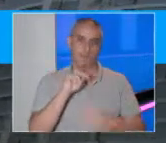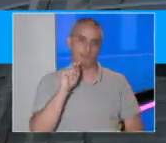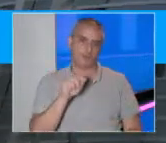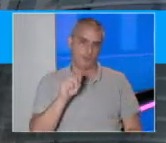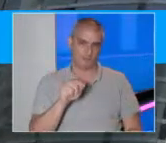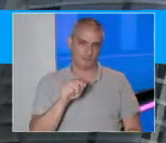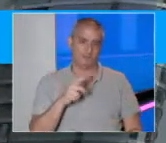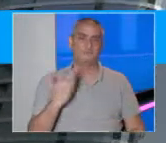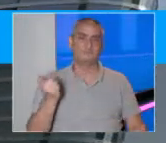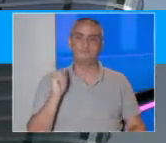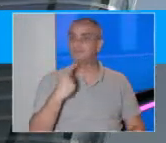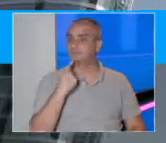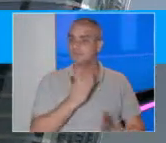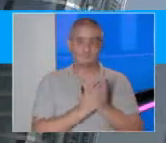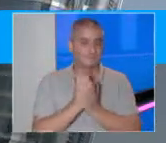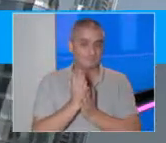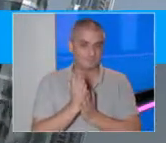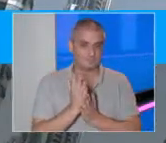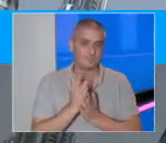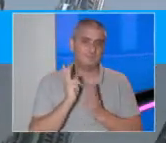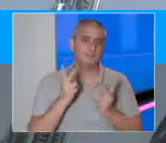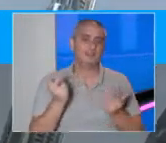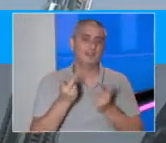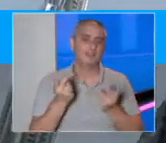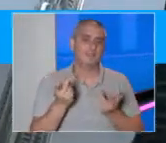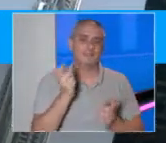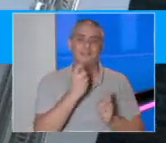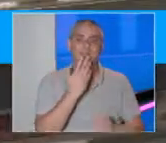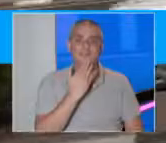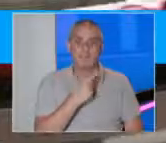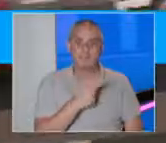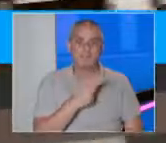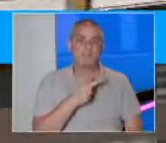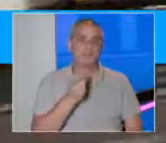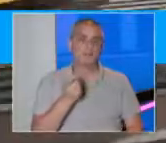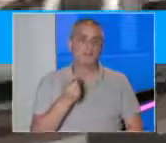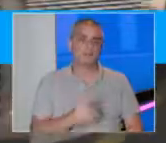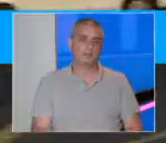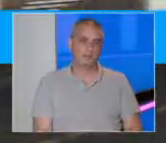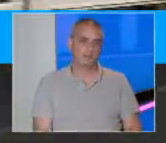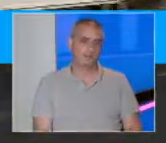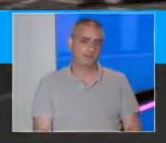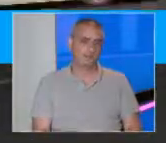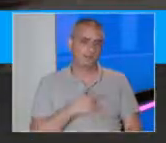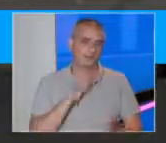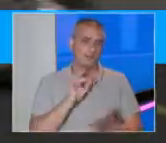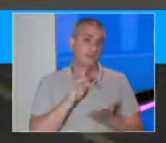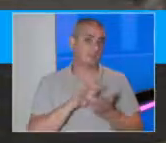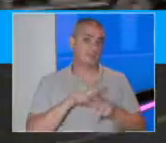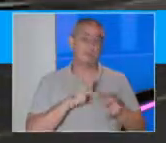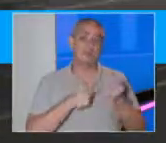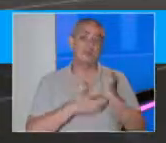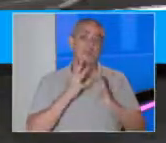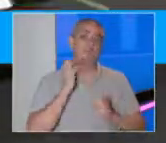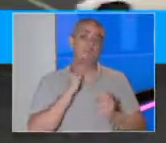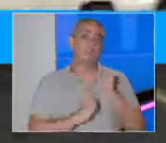בסוף, אבל צריך להגיד את האמת, צריך לראות איך זה מחלחל גם לאזרח הישראלי, כי אחרי שוחס מחור, הבחירות. אנחנו עדיין נמצאים במצב כלכלי קשה